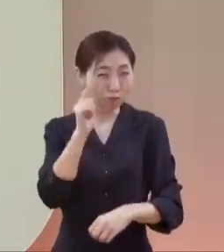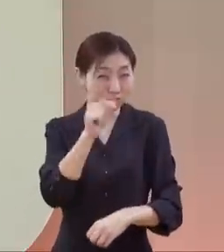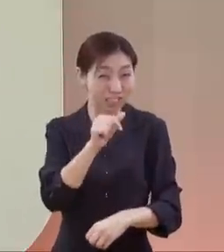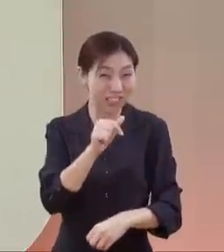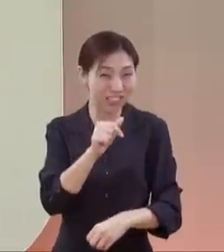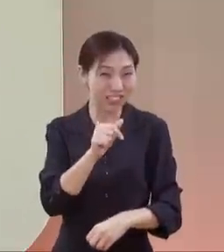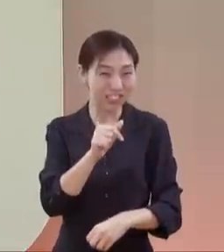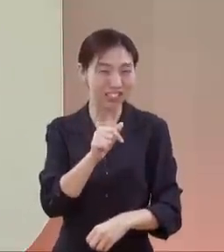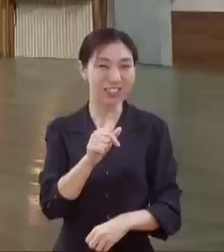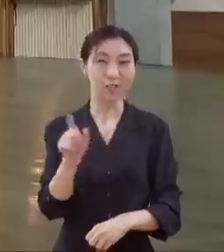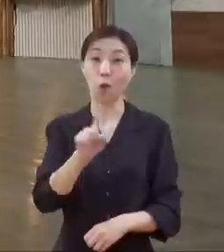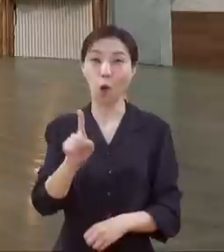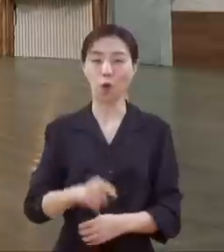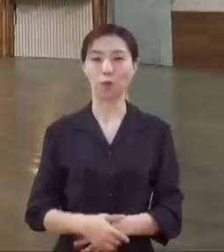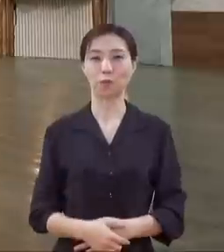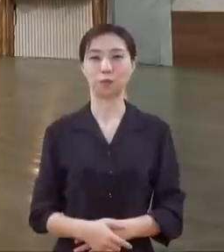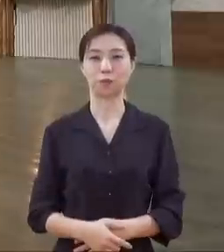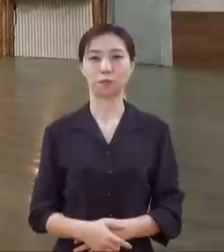채셨죠